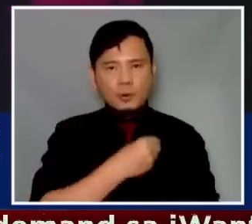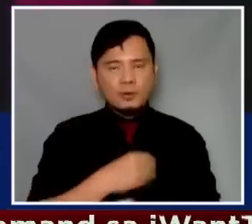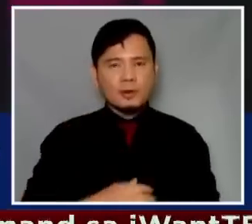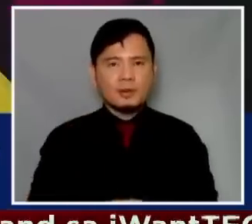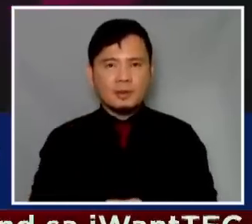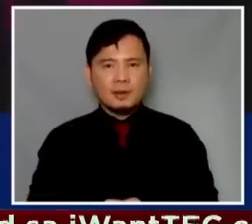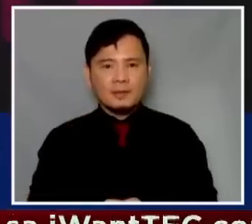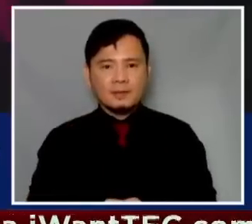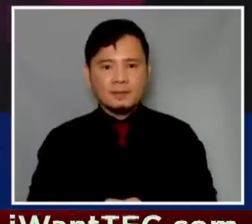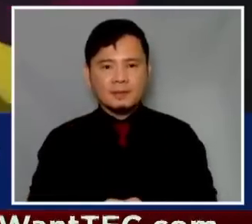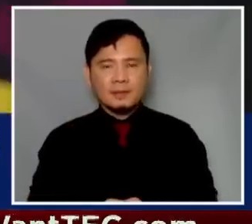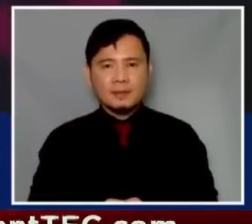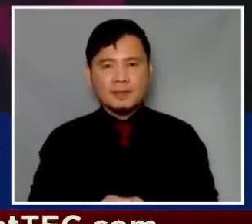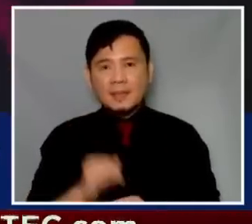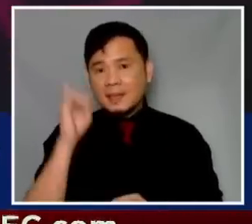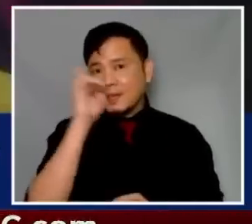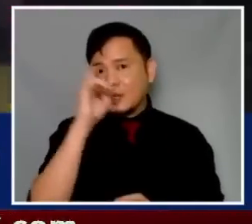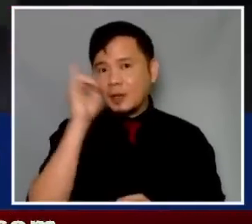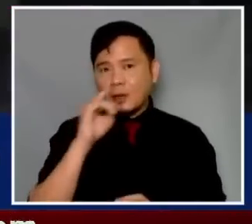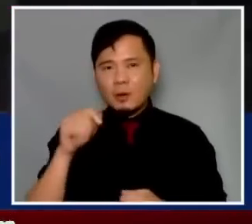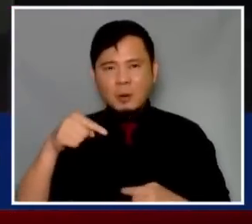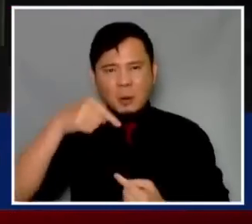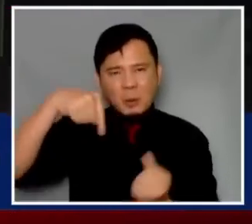Maraming ikot ng Iloilo,